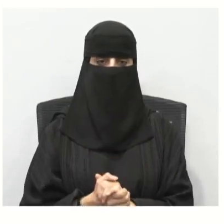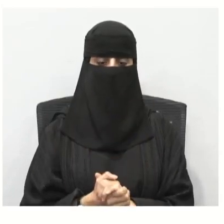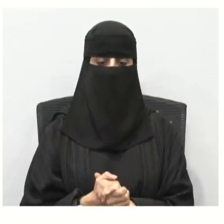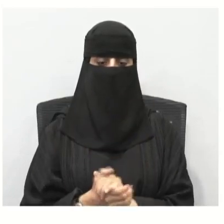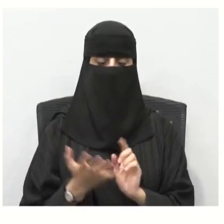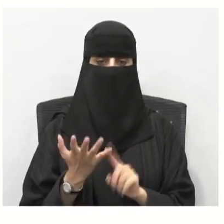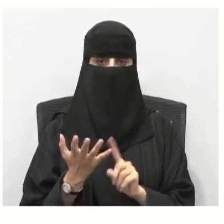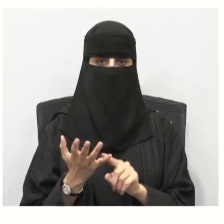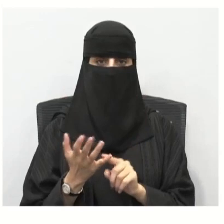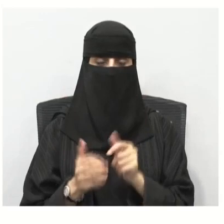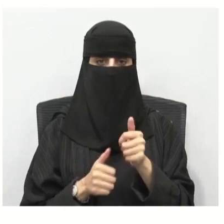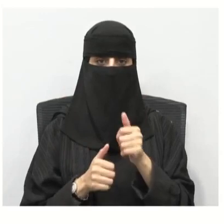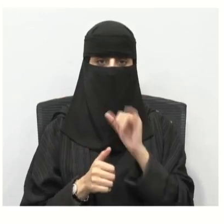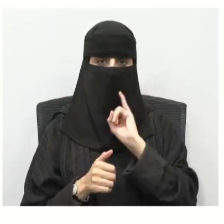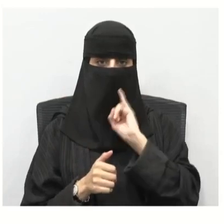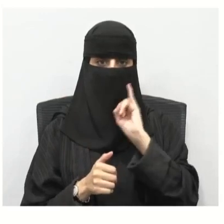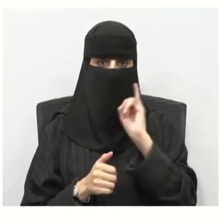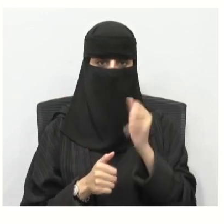خامسا الاملاء